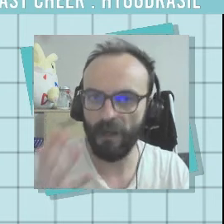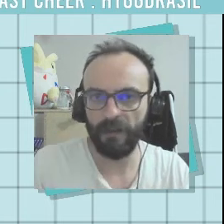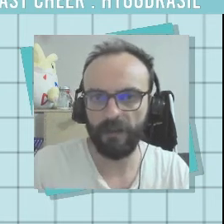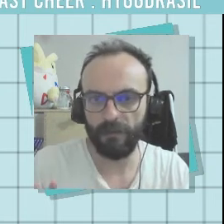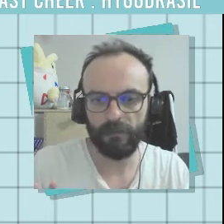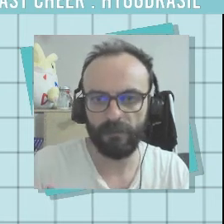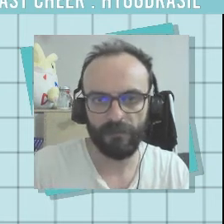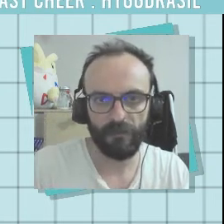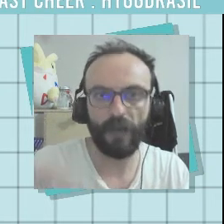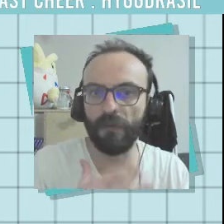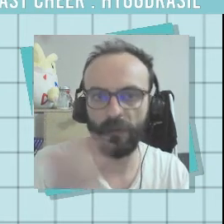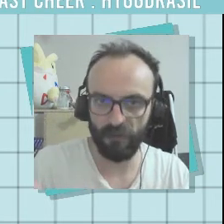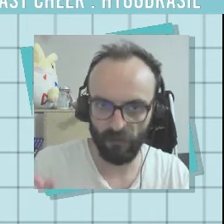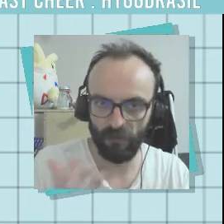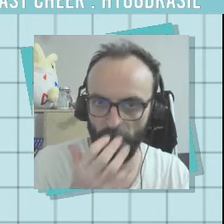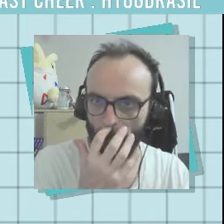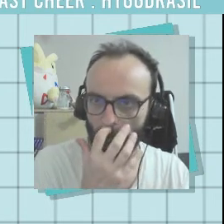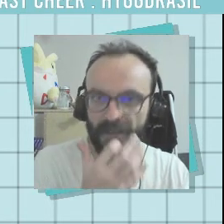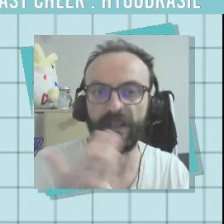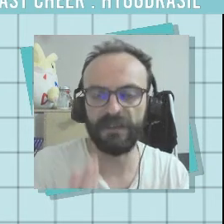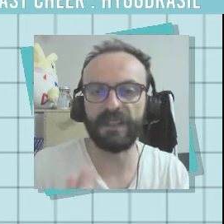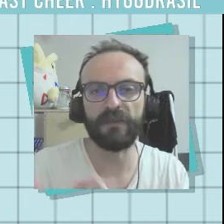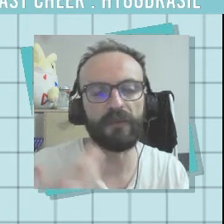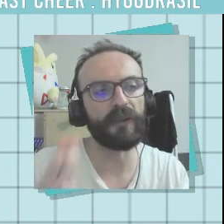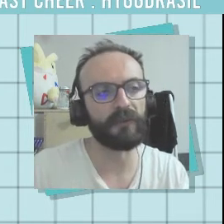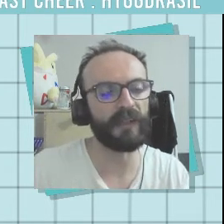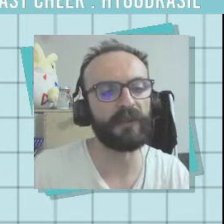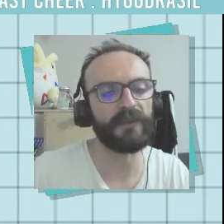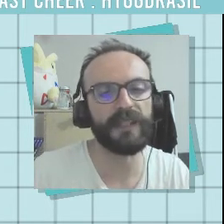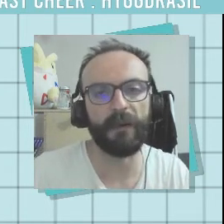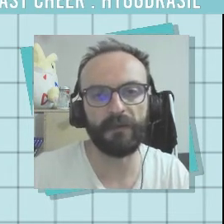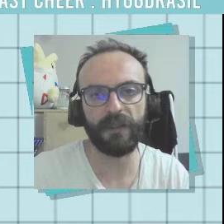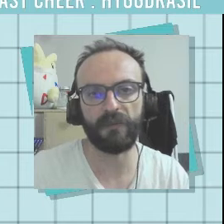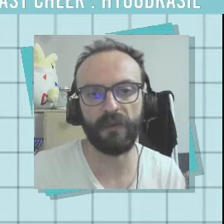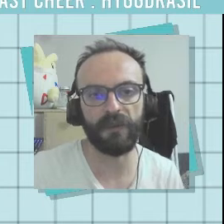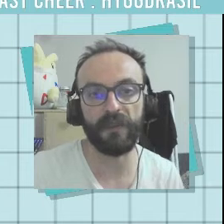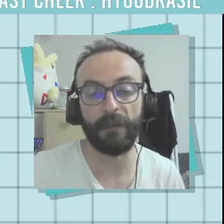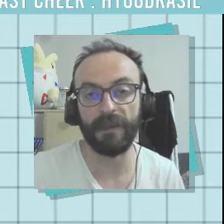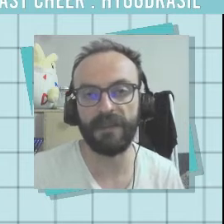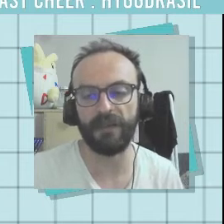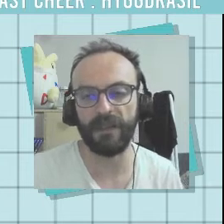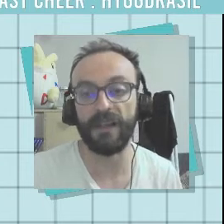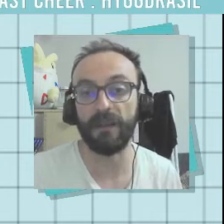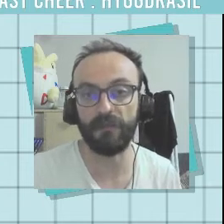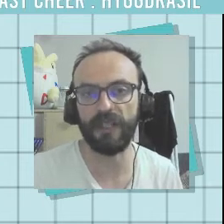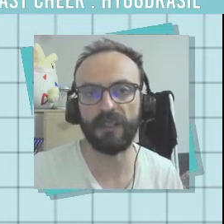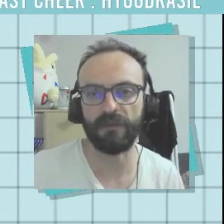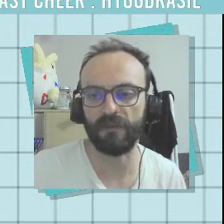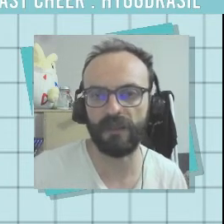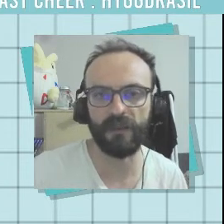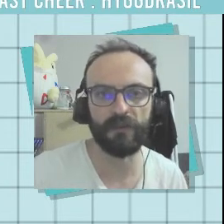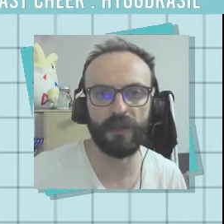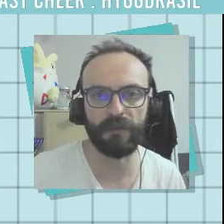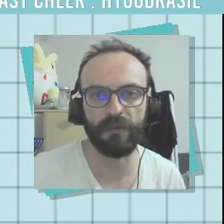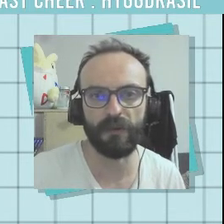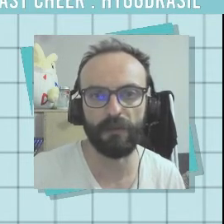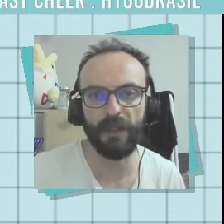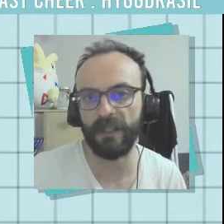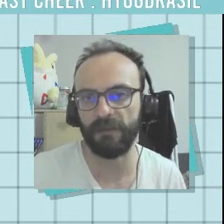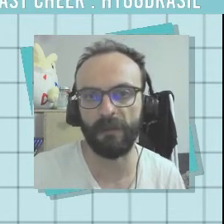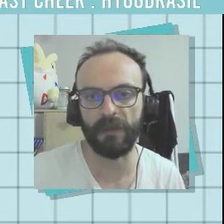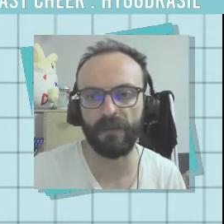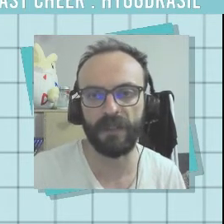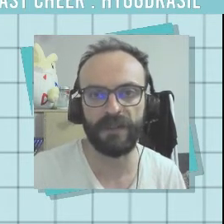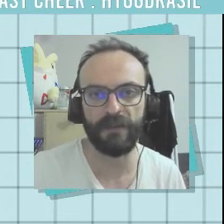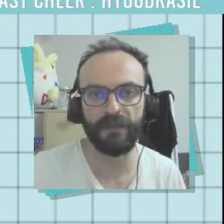peut pas être informé de tout. Et c'est difficile du coup quand on vient et qu'on te dit bah en fait tu vois le temps que tu as passé à faire ça et le budget que tu as foutu là-dedans on aurait pu payer